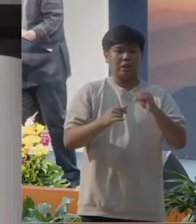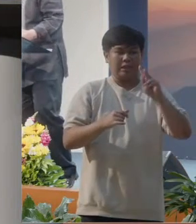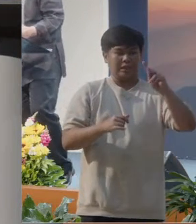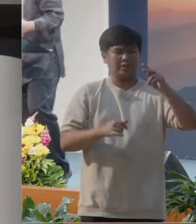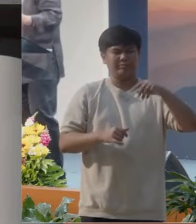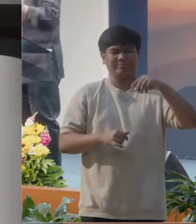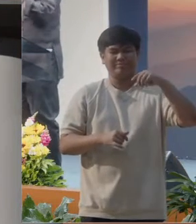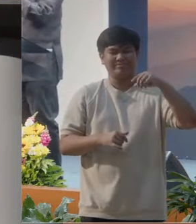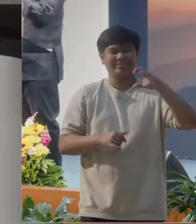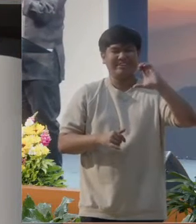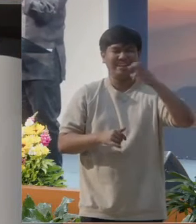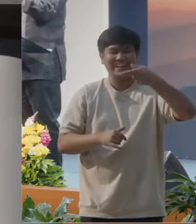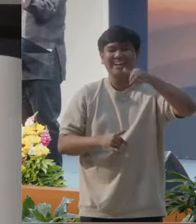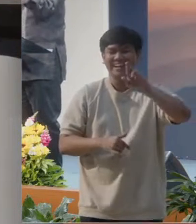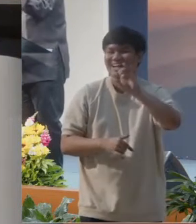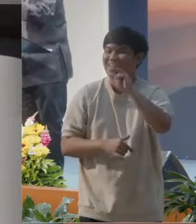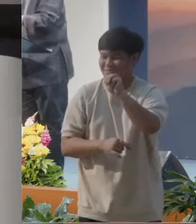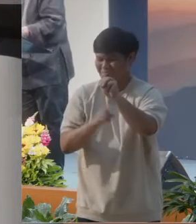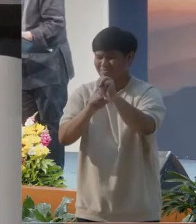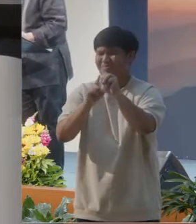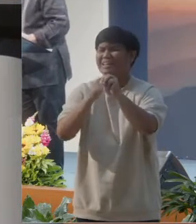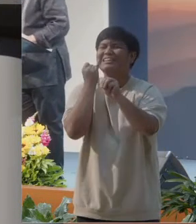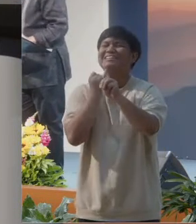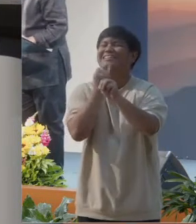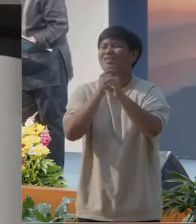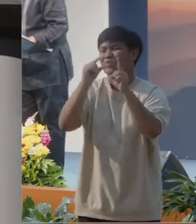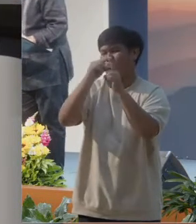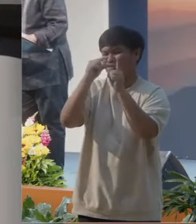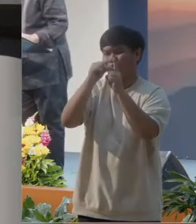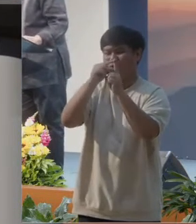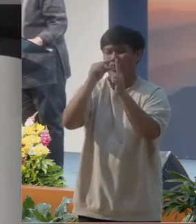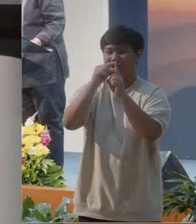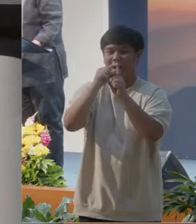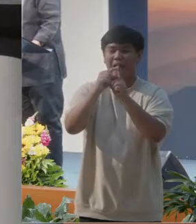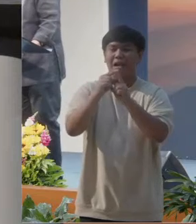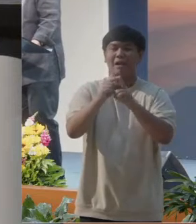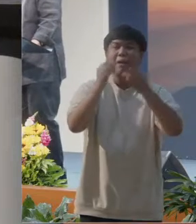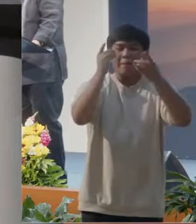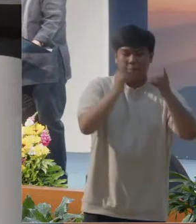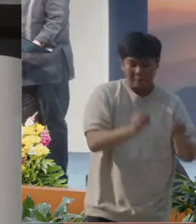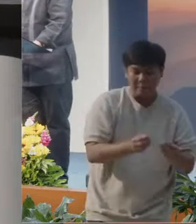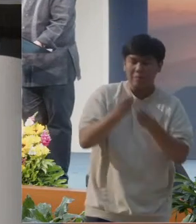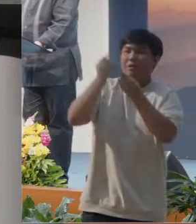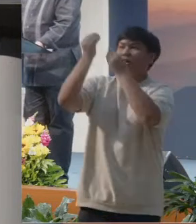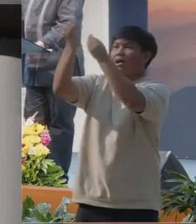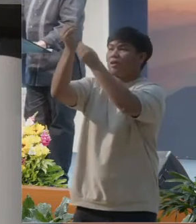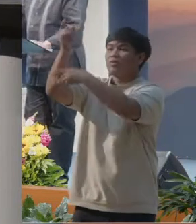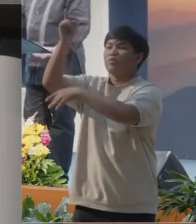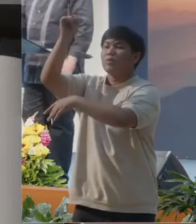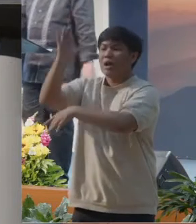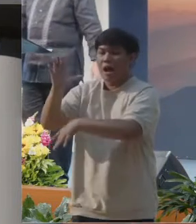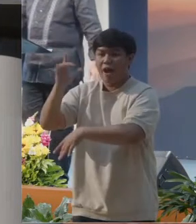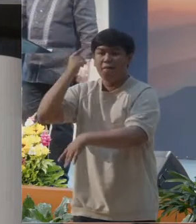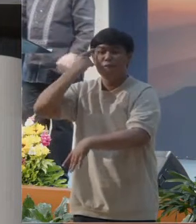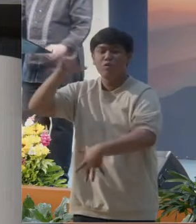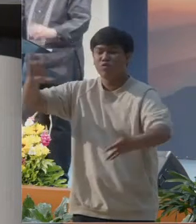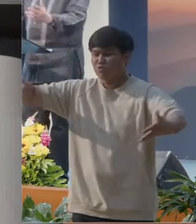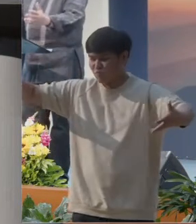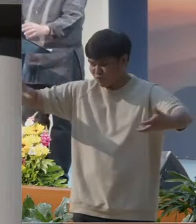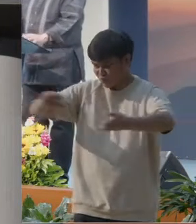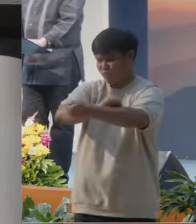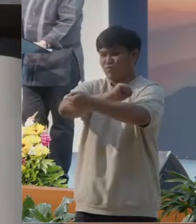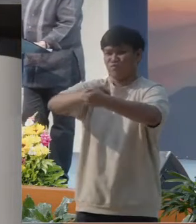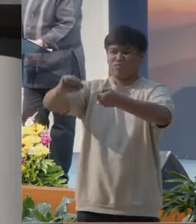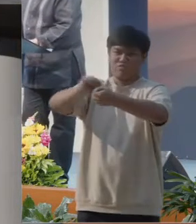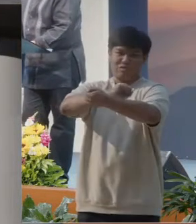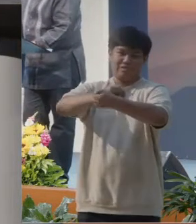kerem. Ito po ay itinalaga para sa Panginoon. At yun po ang ginawa